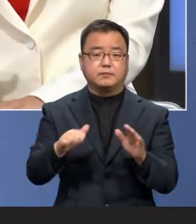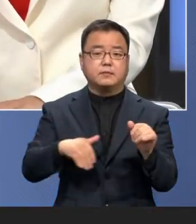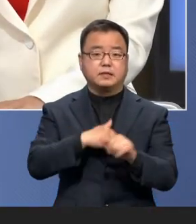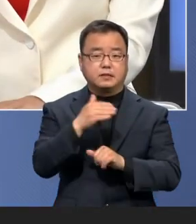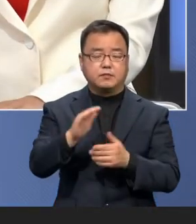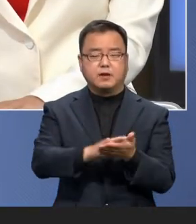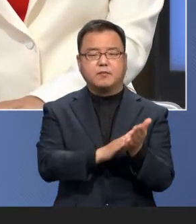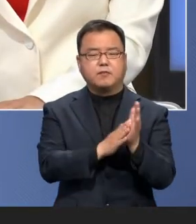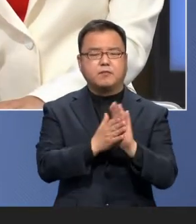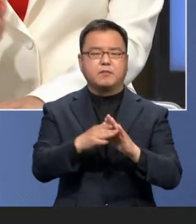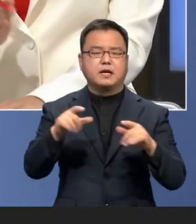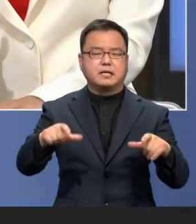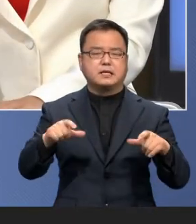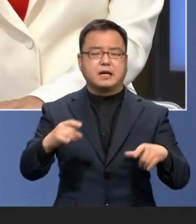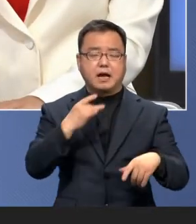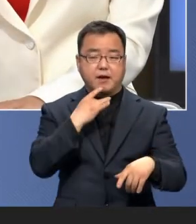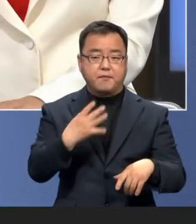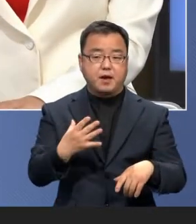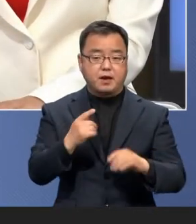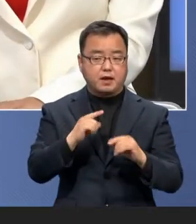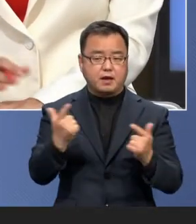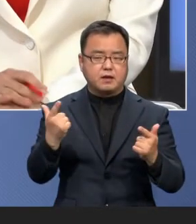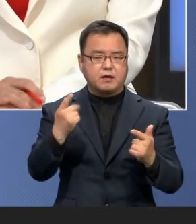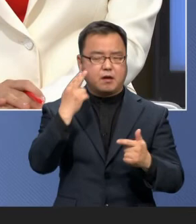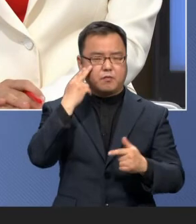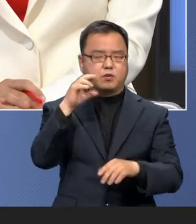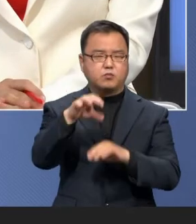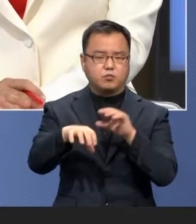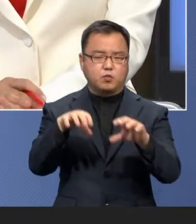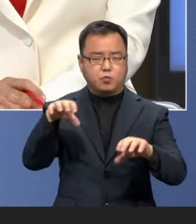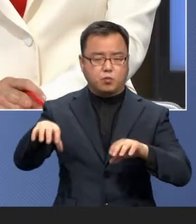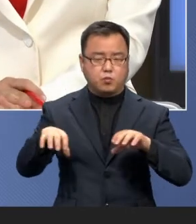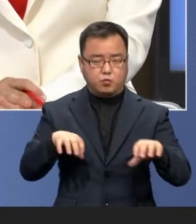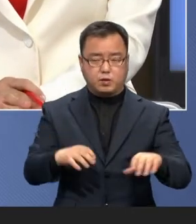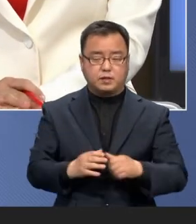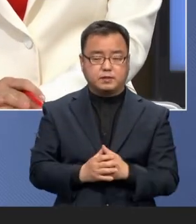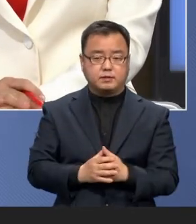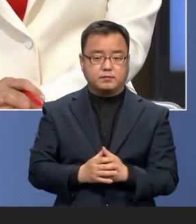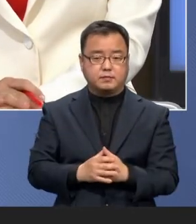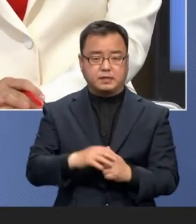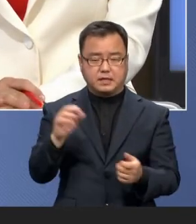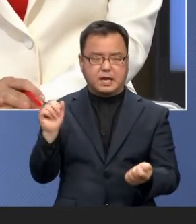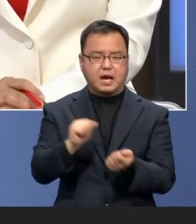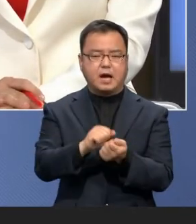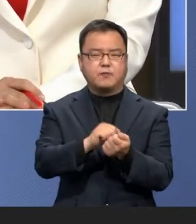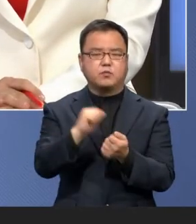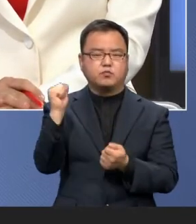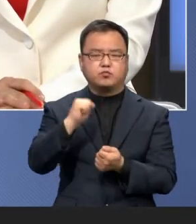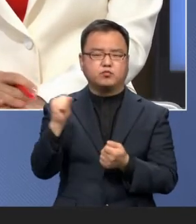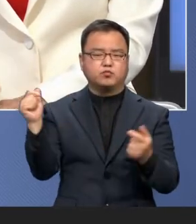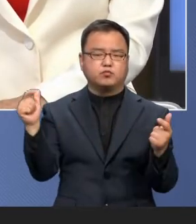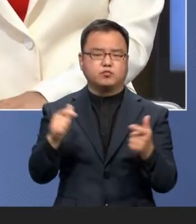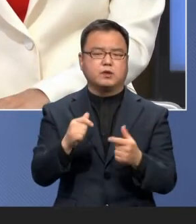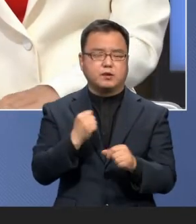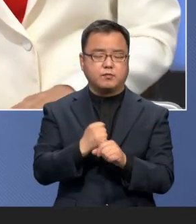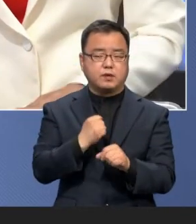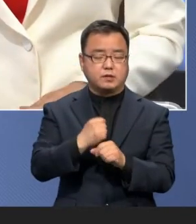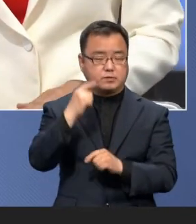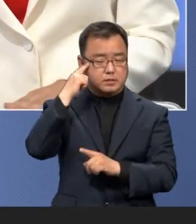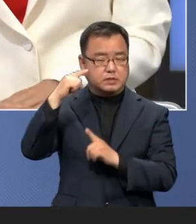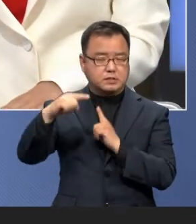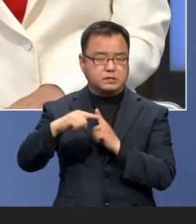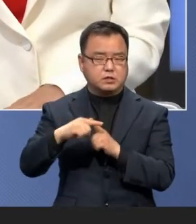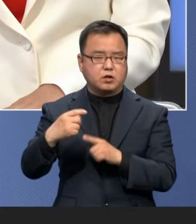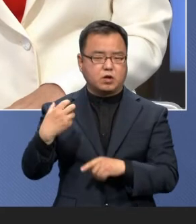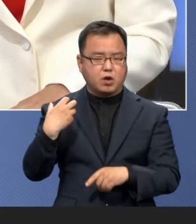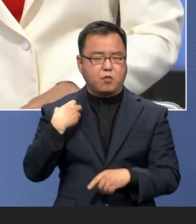이 지역 많은 아니구요 미국 지역 곳곳에서 이루어지고 있습니다 지역 사회 감염률을 낮추는 데 긍정적인 역할을 할 것으로